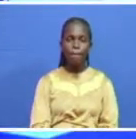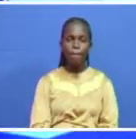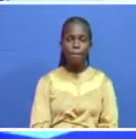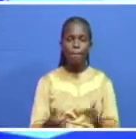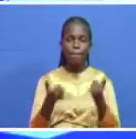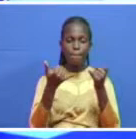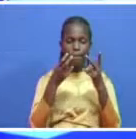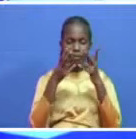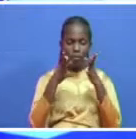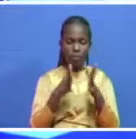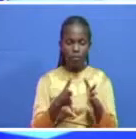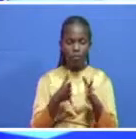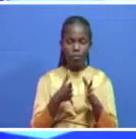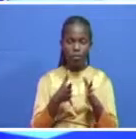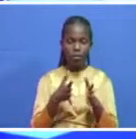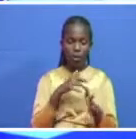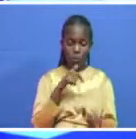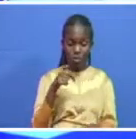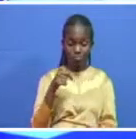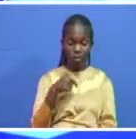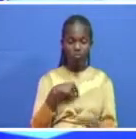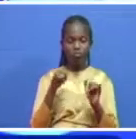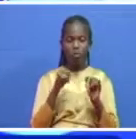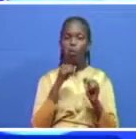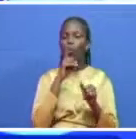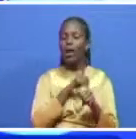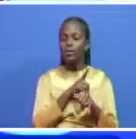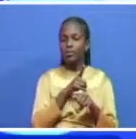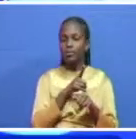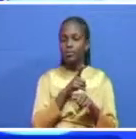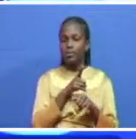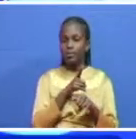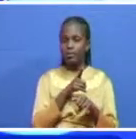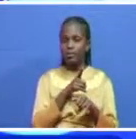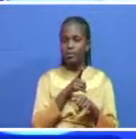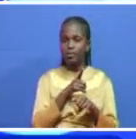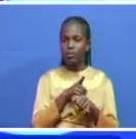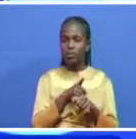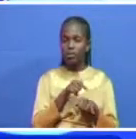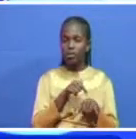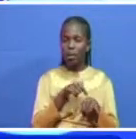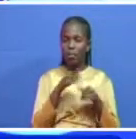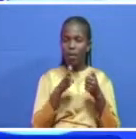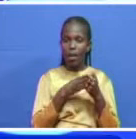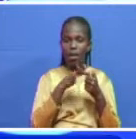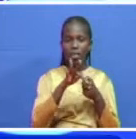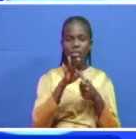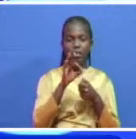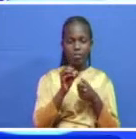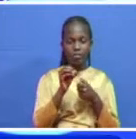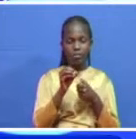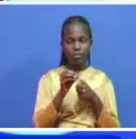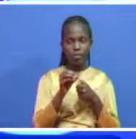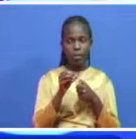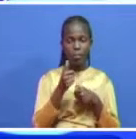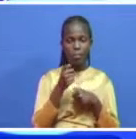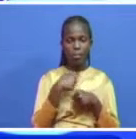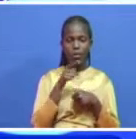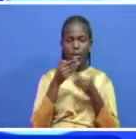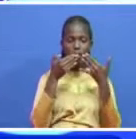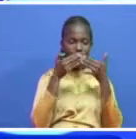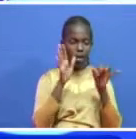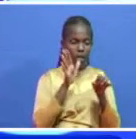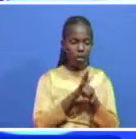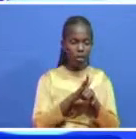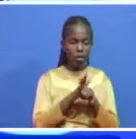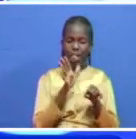Na hindi musaisia wabuini botu ikia ngidhilo ndhini wabilingi wa Mauvoo mwendo ni wa saa 3:30 ngiutungia mubewe